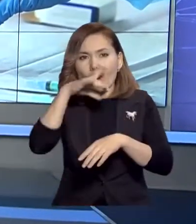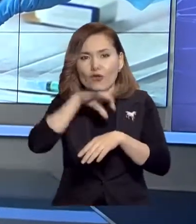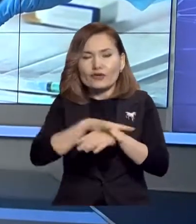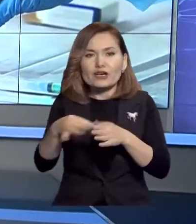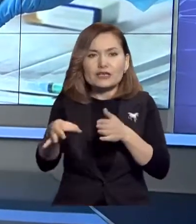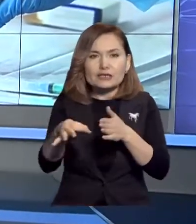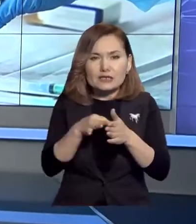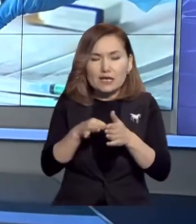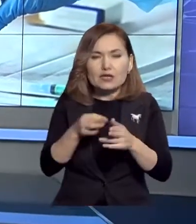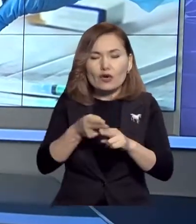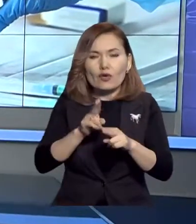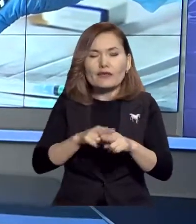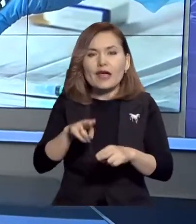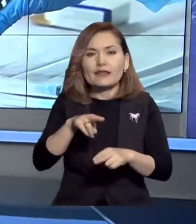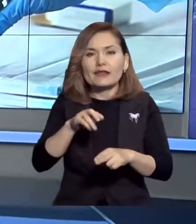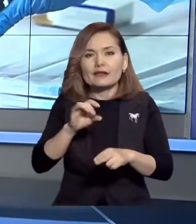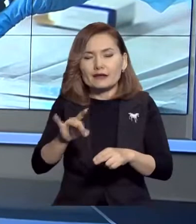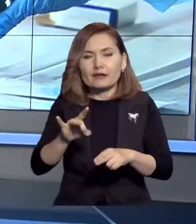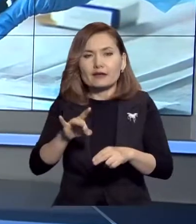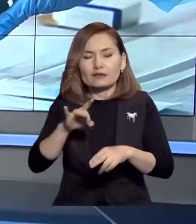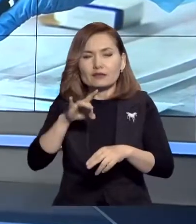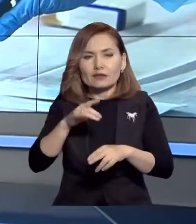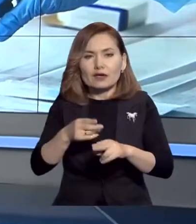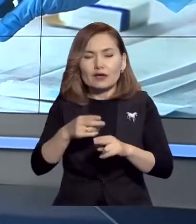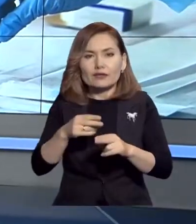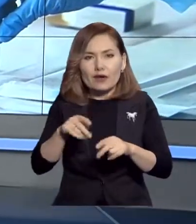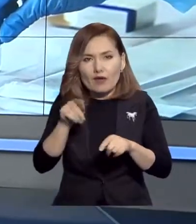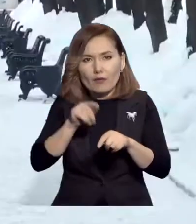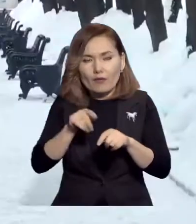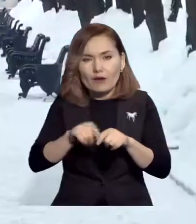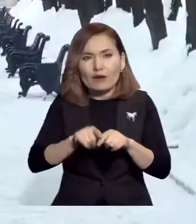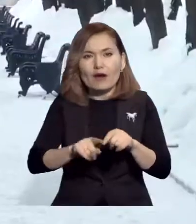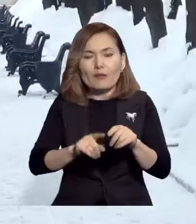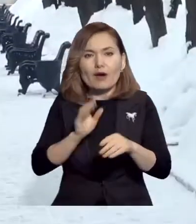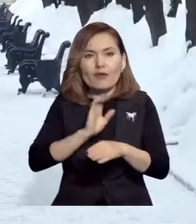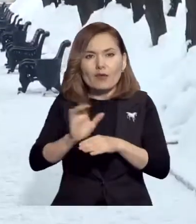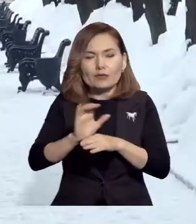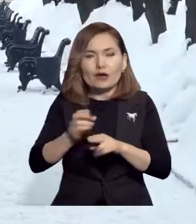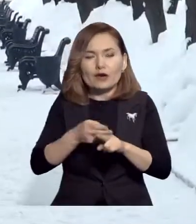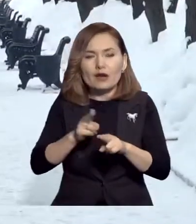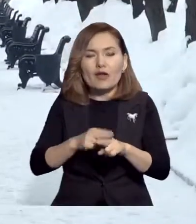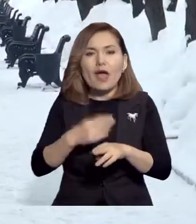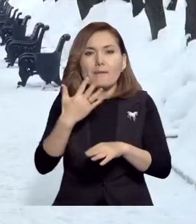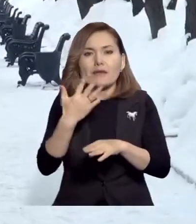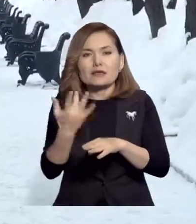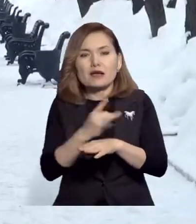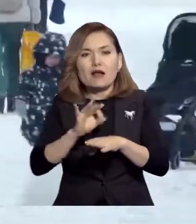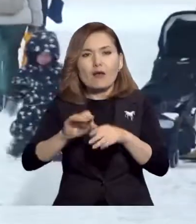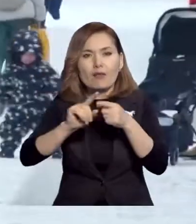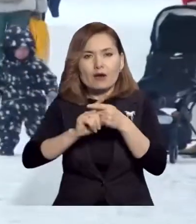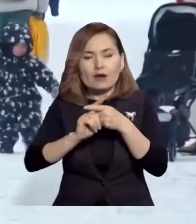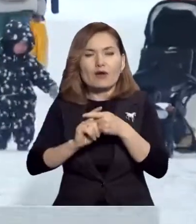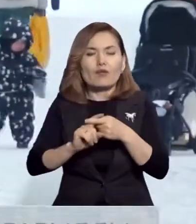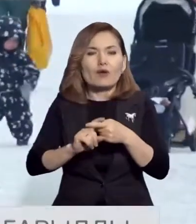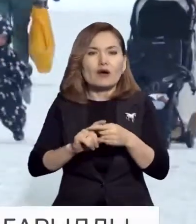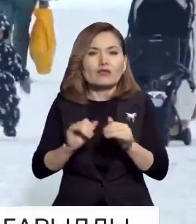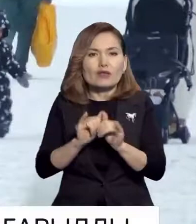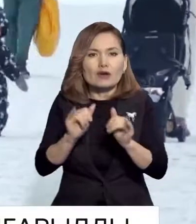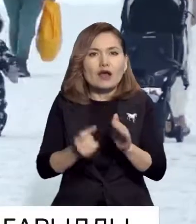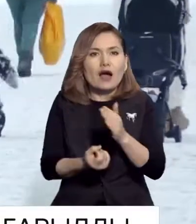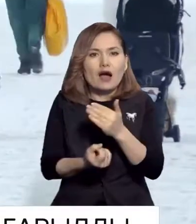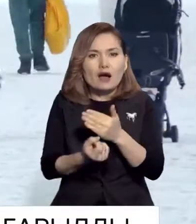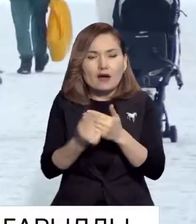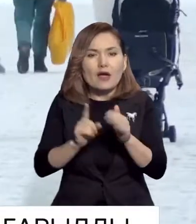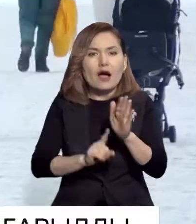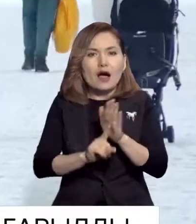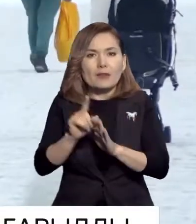шығарылды. Жаңа құрылғы ресми түрде тіркелді. Дәрігерлер елде вирустың 5-ші толқыны шарықтау шегіне жеткенін мәлімдеді. Коронавирусқа қарсы